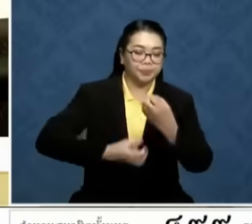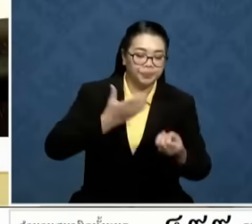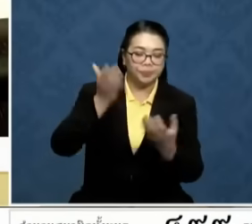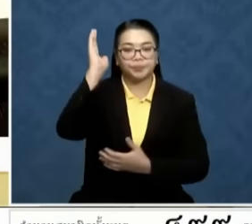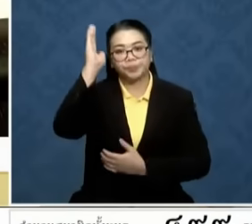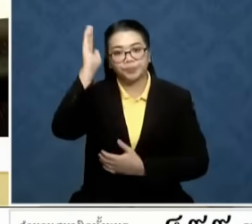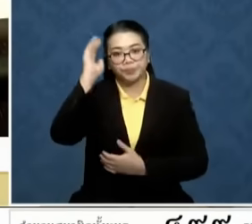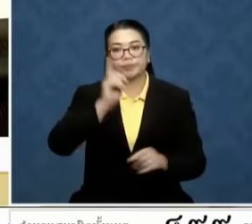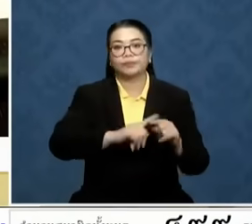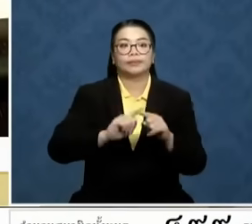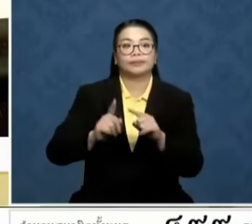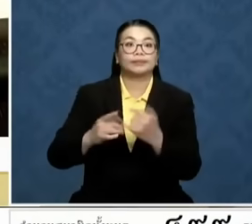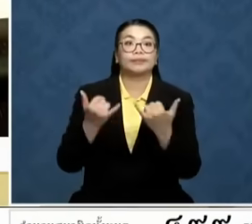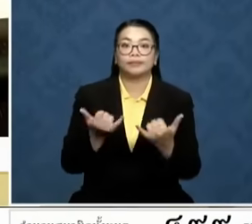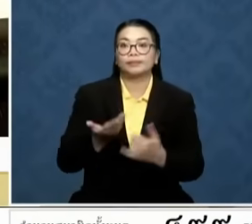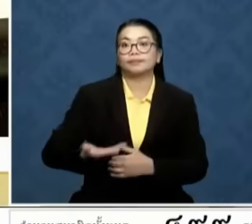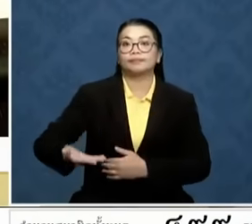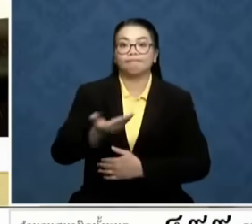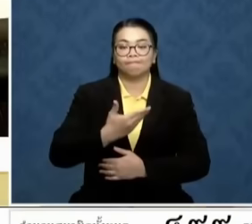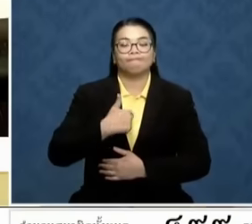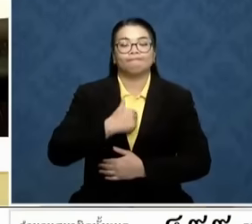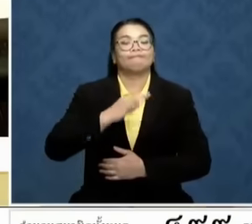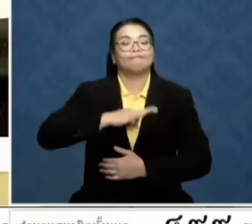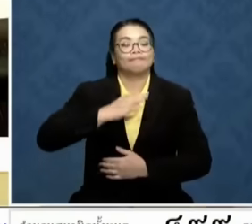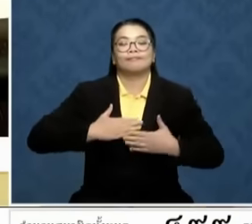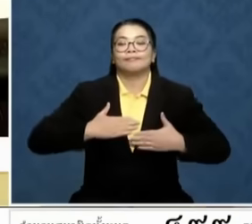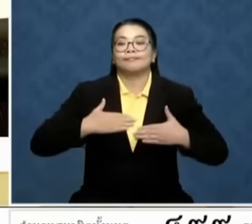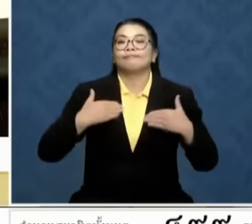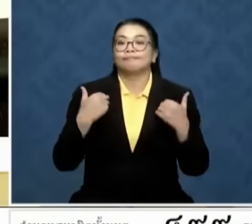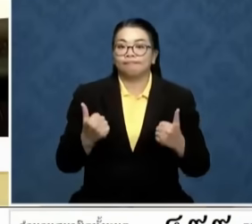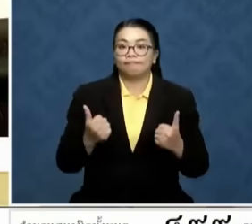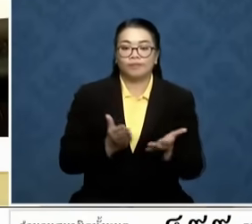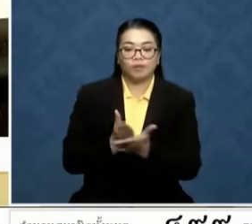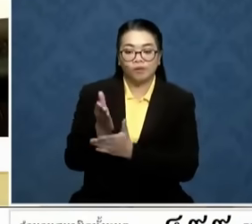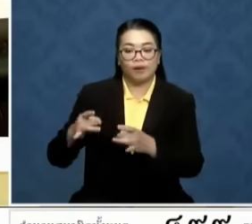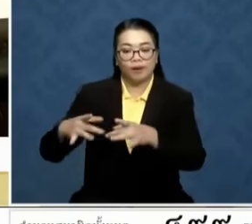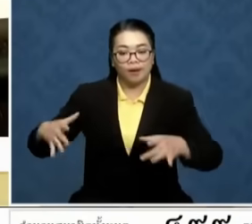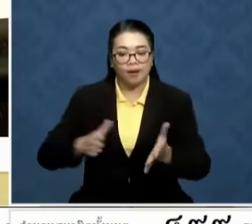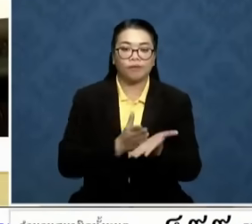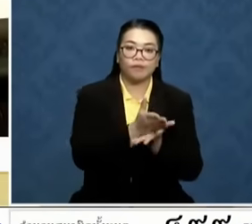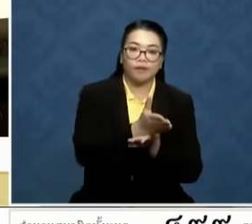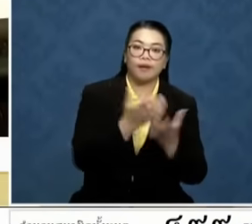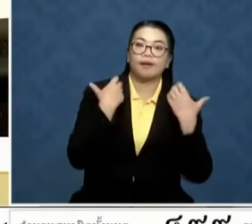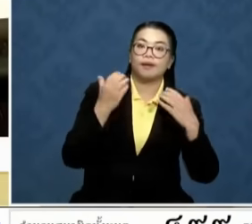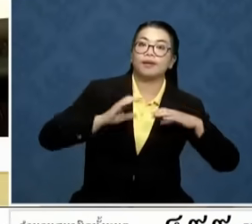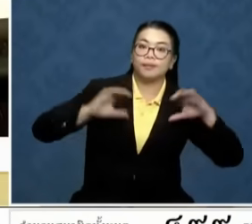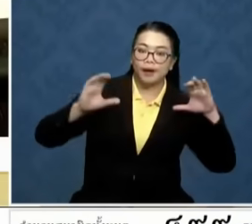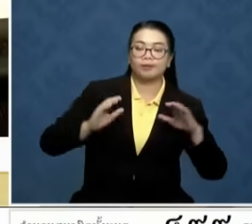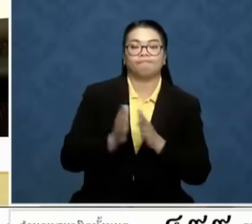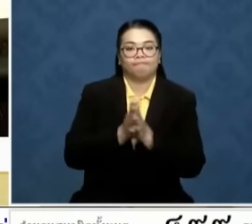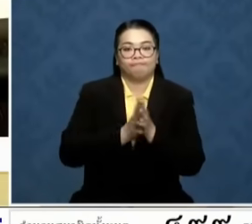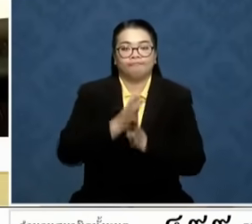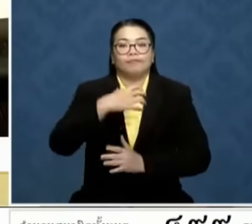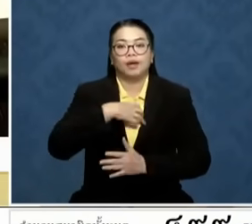นี้นะครับเป็นภาพที่น่าชิ่นใจเพราะว่าทั้งฝ่ายค้านเองและก็ฝ่ายรัฐบาลเองเนี่ยมีความกระตือรือร้น